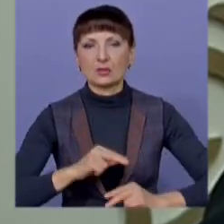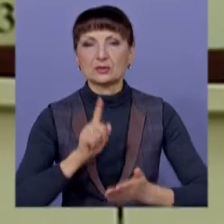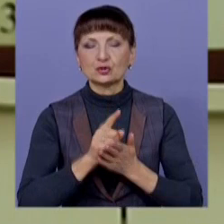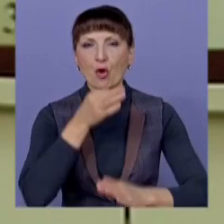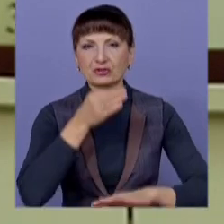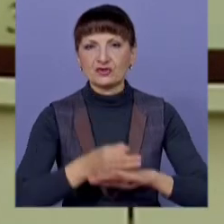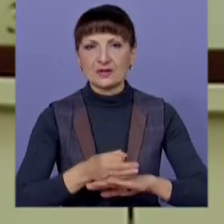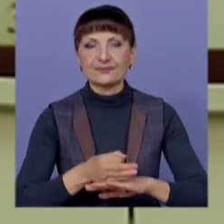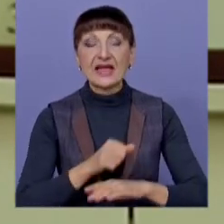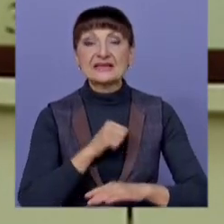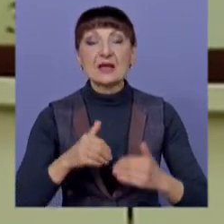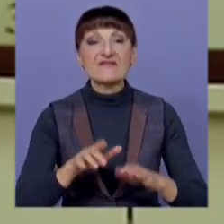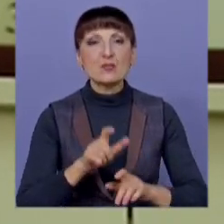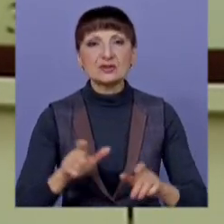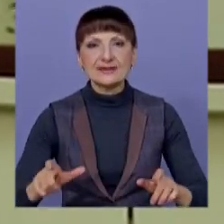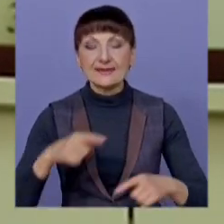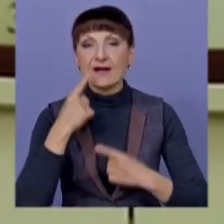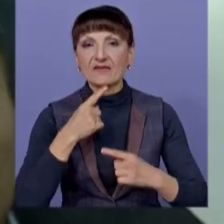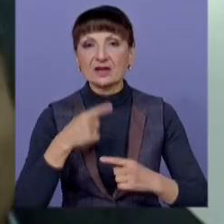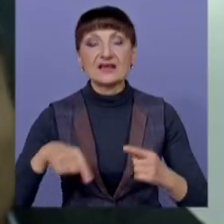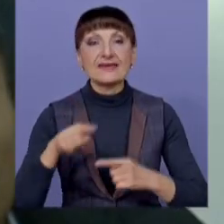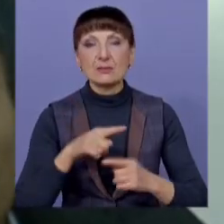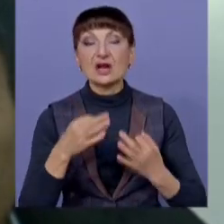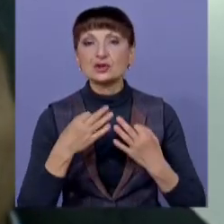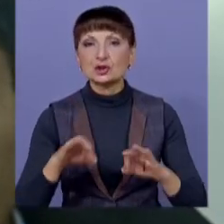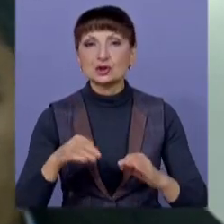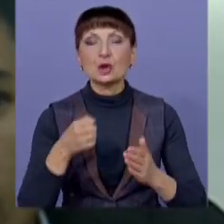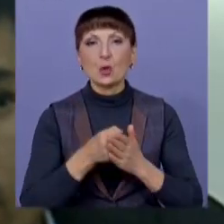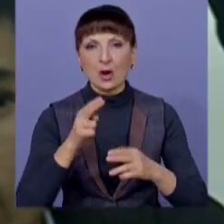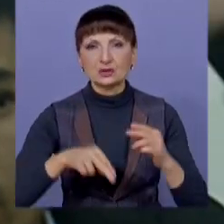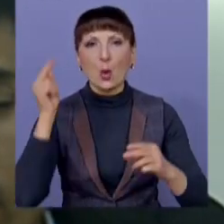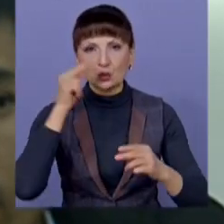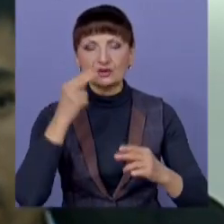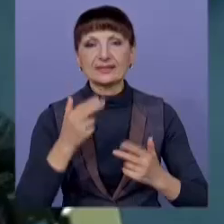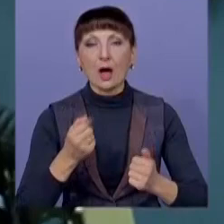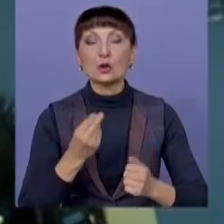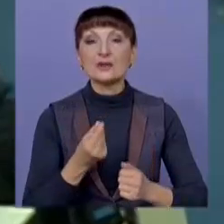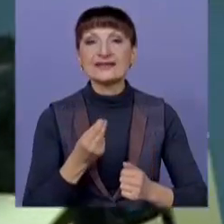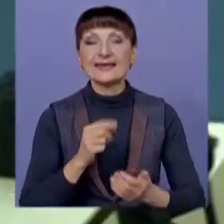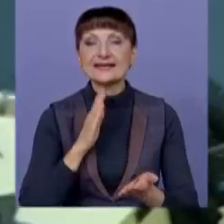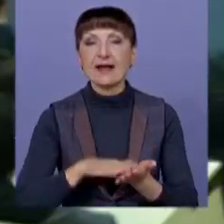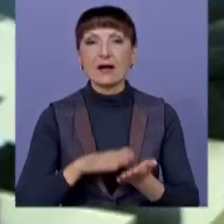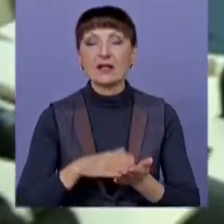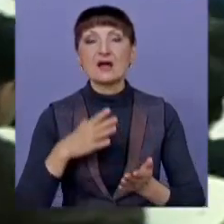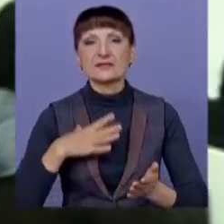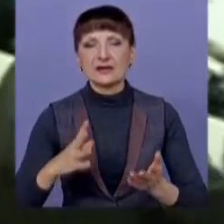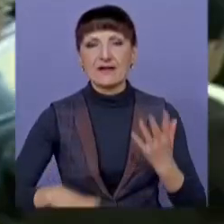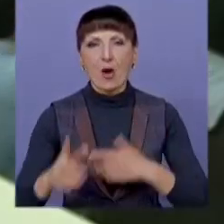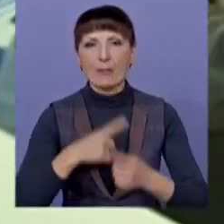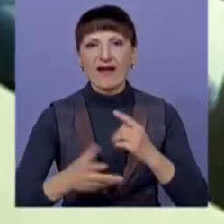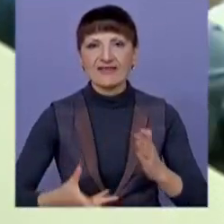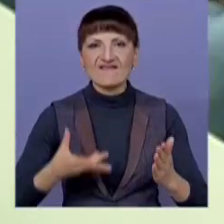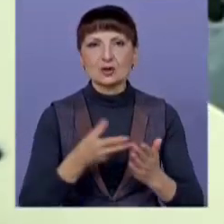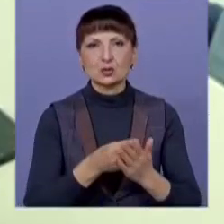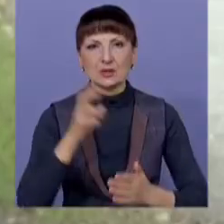все. Впрочем, сами выпускники говорят, что им якобы разрешили доучиться в резидентуре, но деньги за грант, возможно, придется вернуть